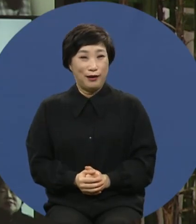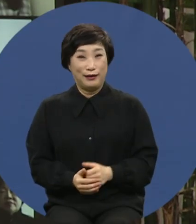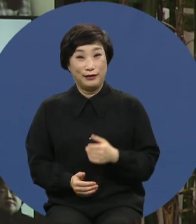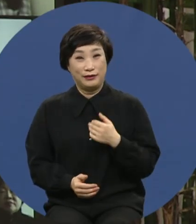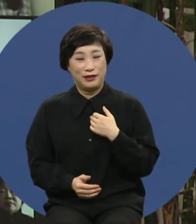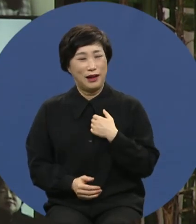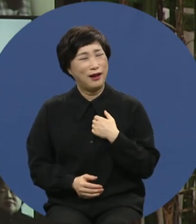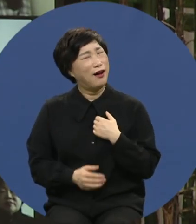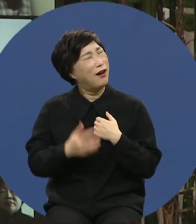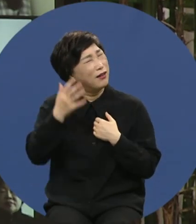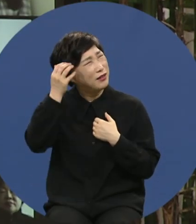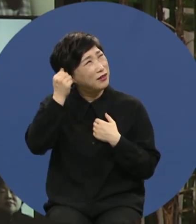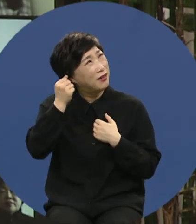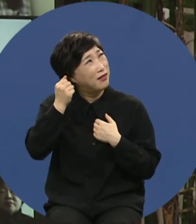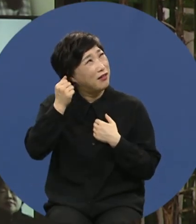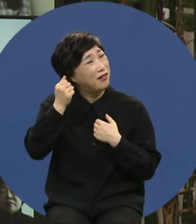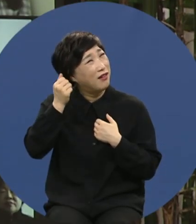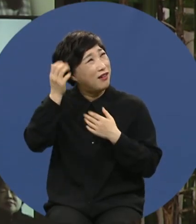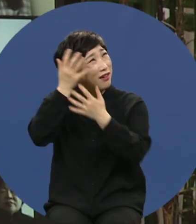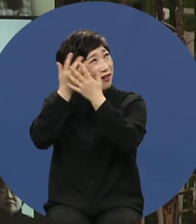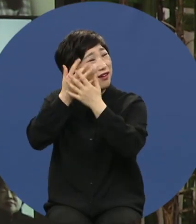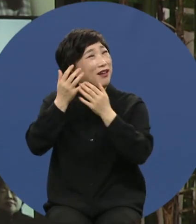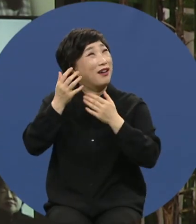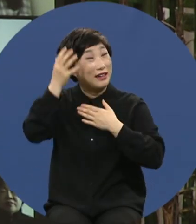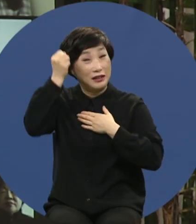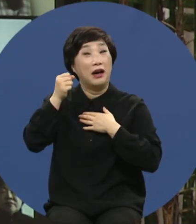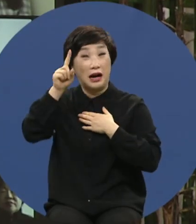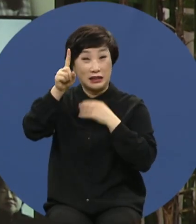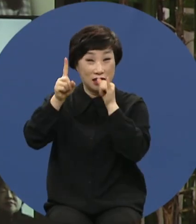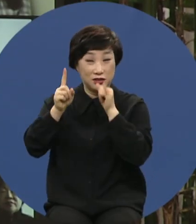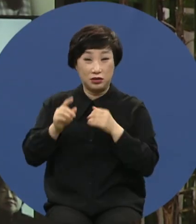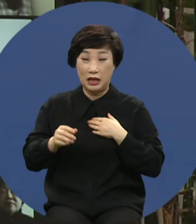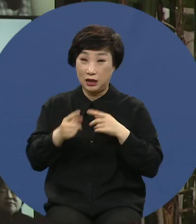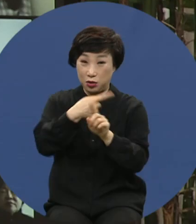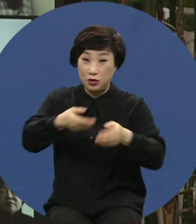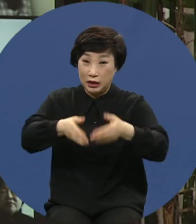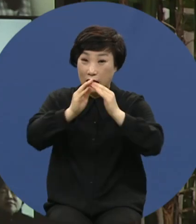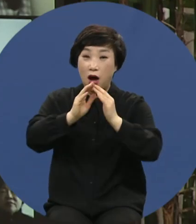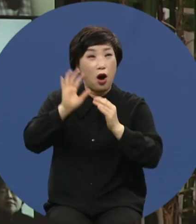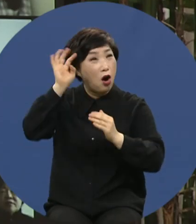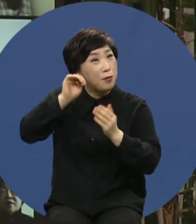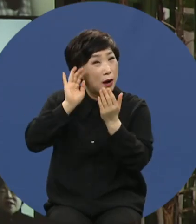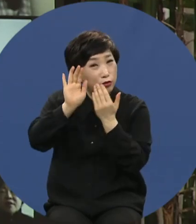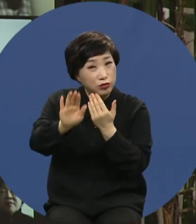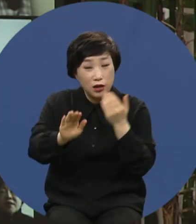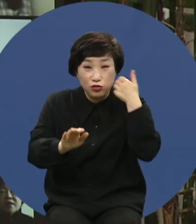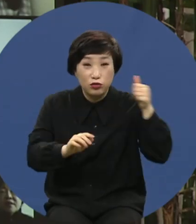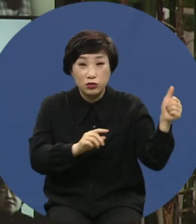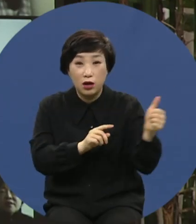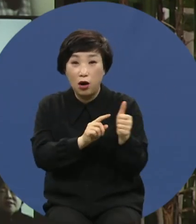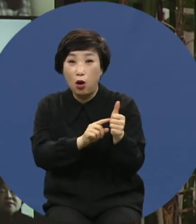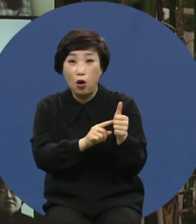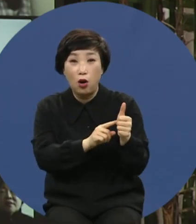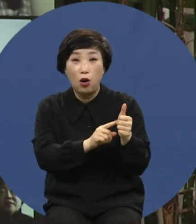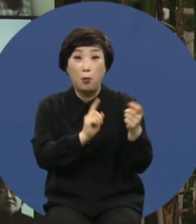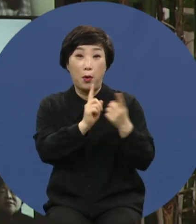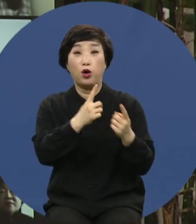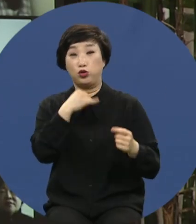제 가물가물한 기억이 한번 나요. 제가 개척하고 얼마 안 돼서 그런 사람을